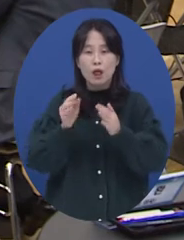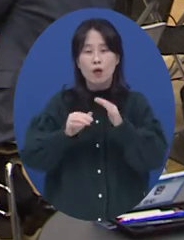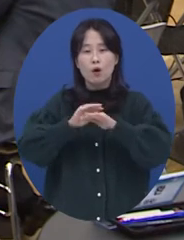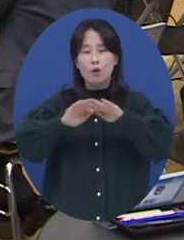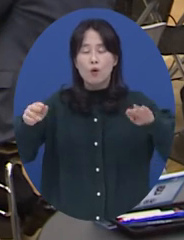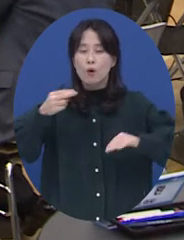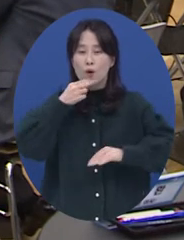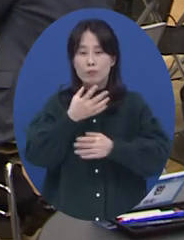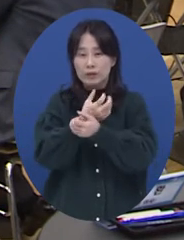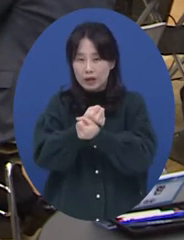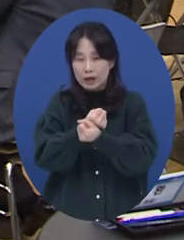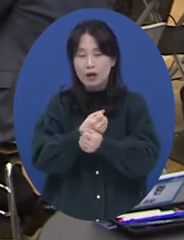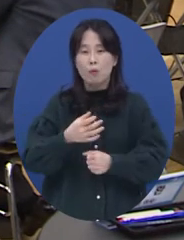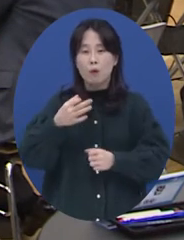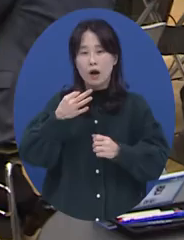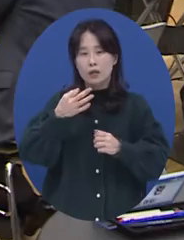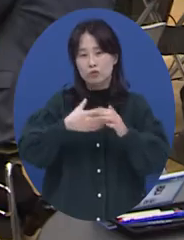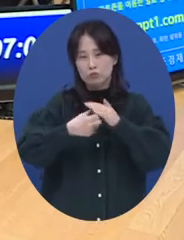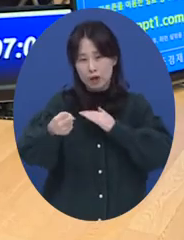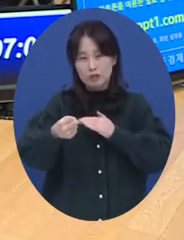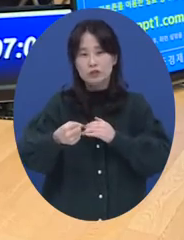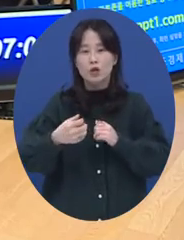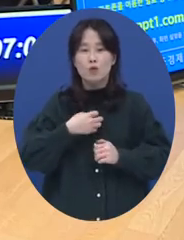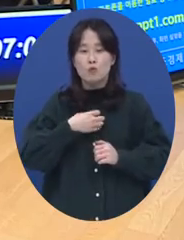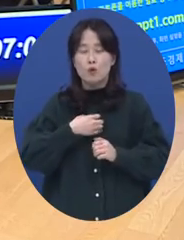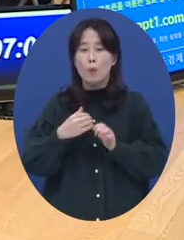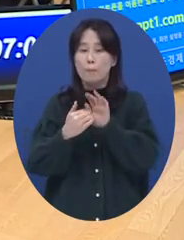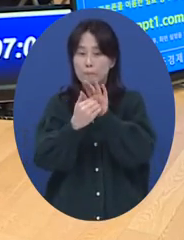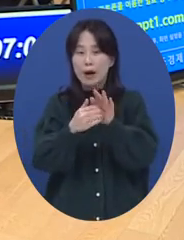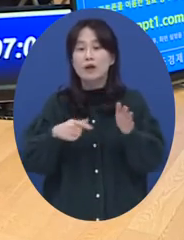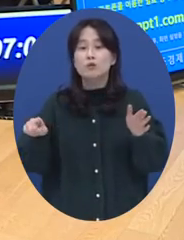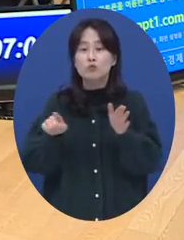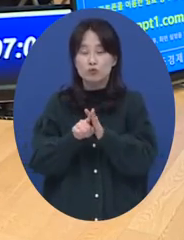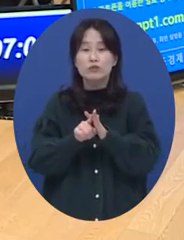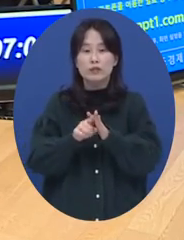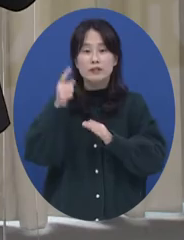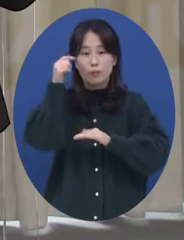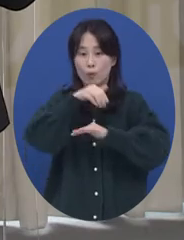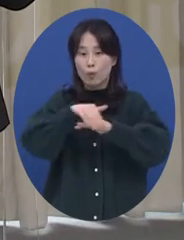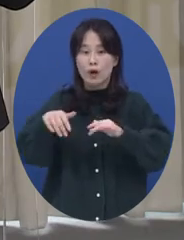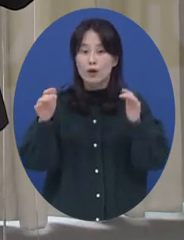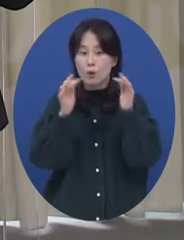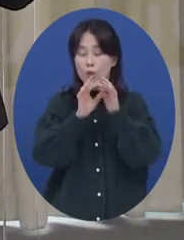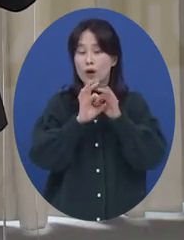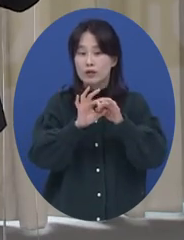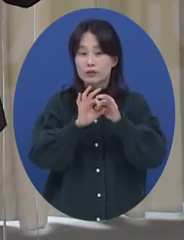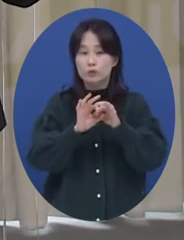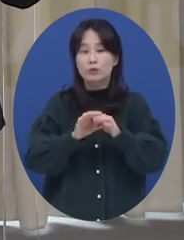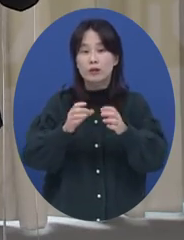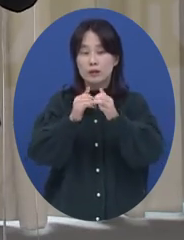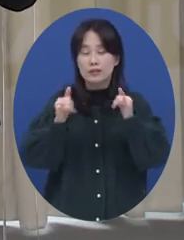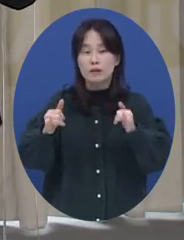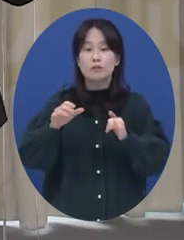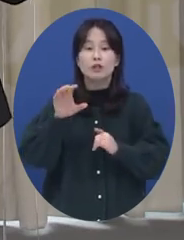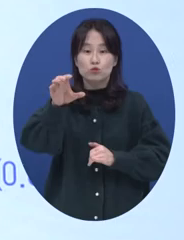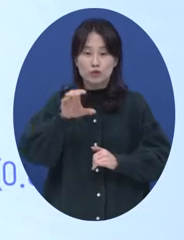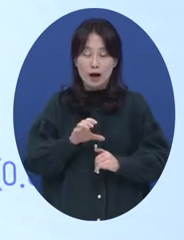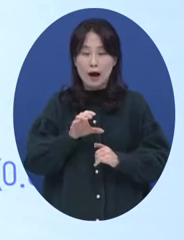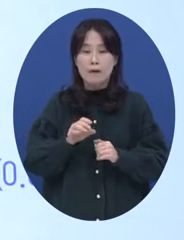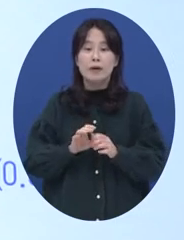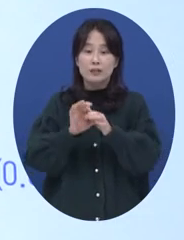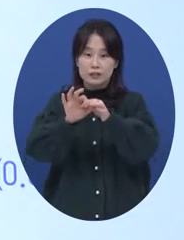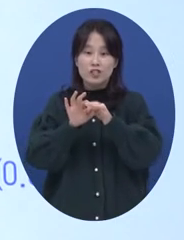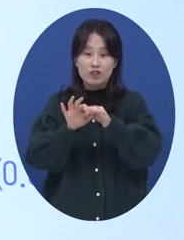불공정 개학과 기술 탈 치우려 등을 완화 하도록 힘쓸 계획입니다 온라인을 통해 대중에게 투자를 받는